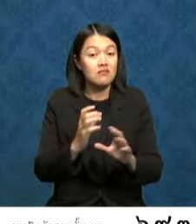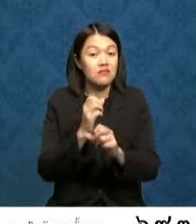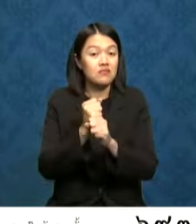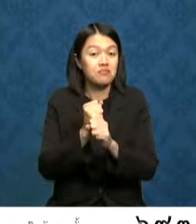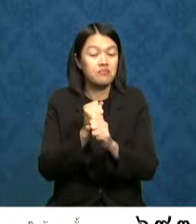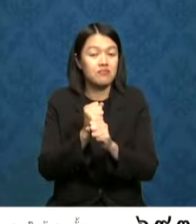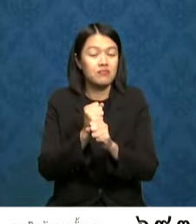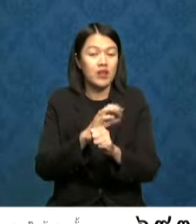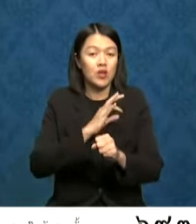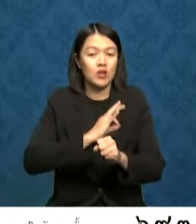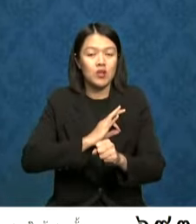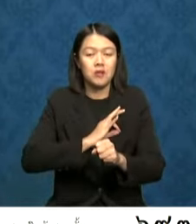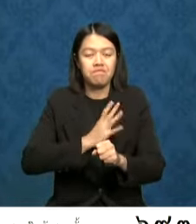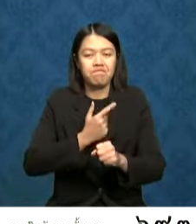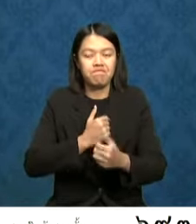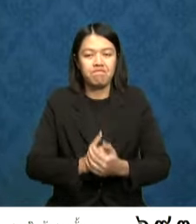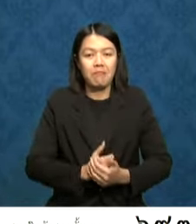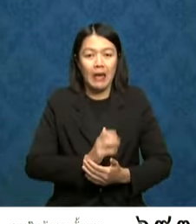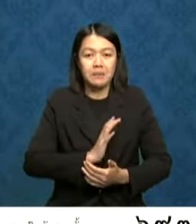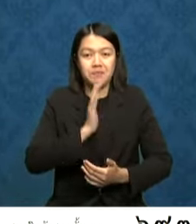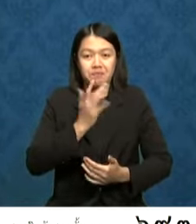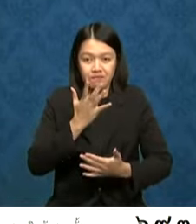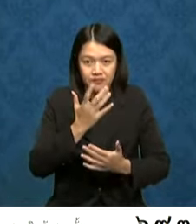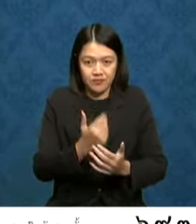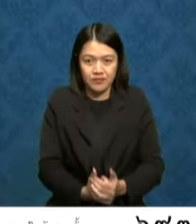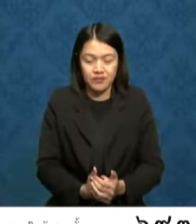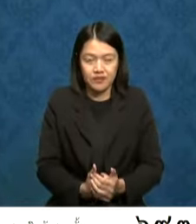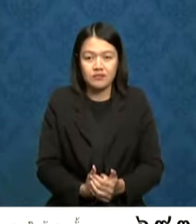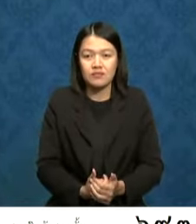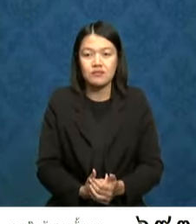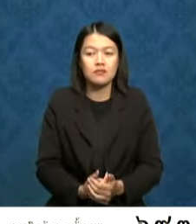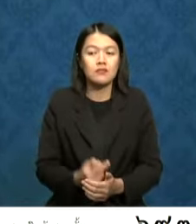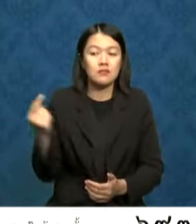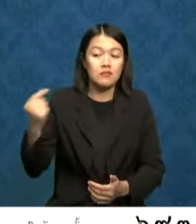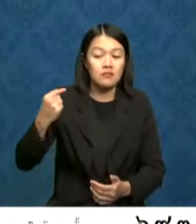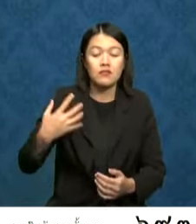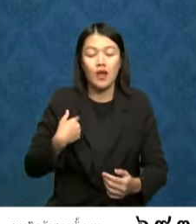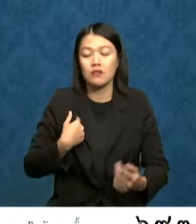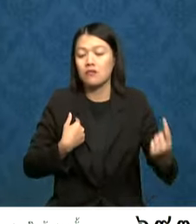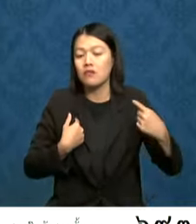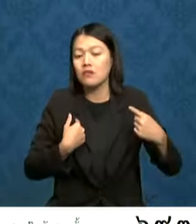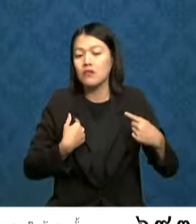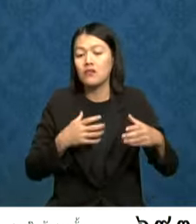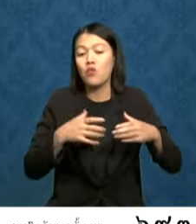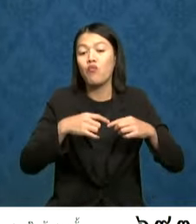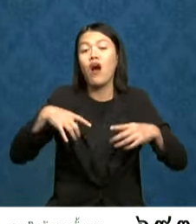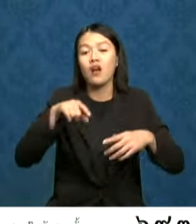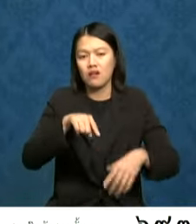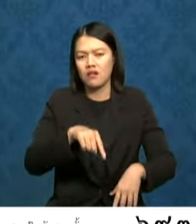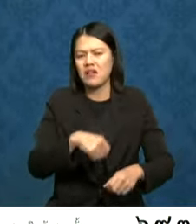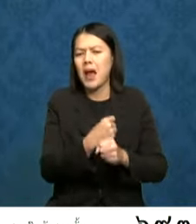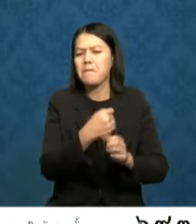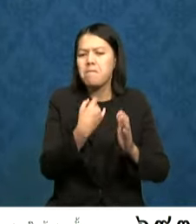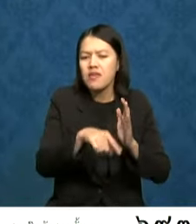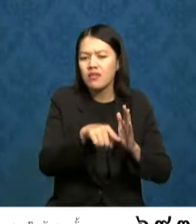เอาค่ะแล้วหลายครั้งก็มีการชี้นิ้วมาทางฝั่งนี้นะคะว่าฝ่ายค้านี่แหละมันทำให้ต้อง